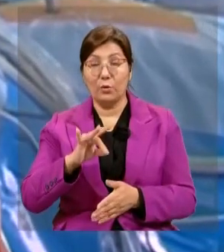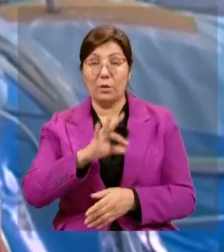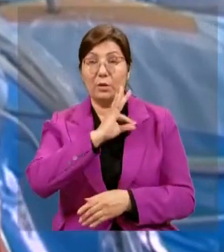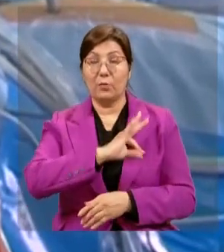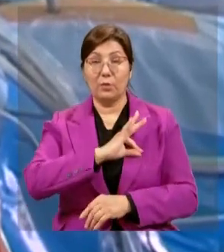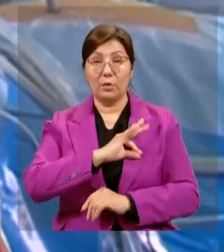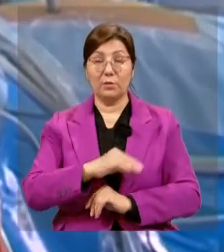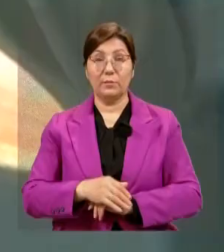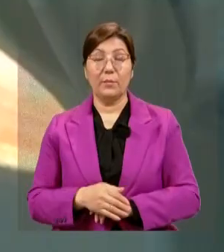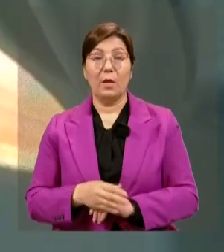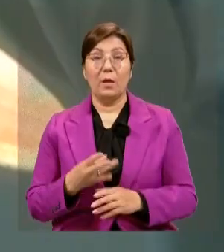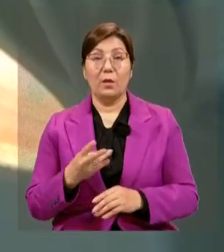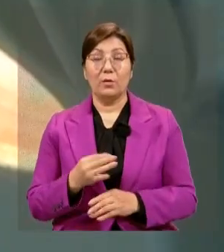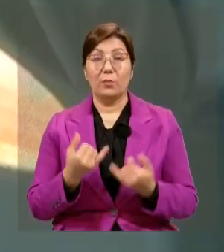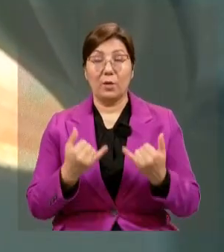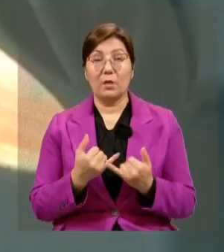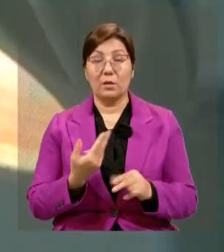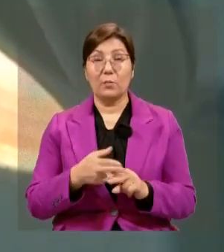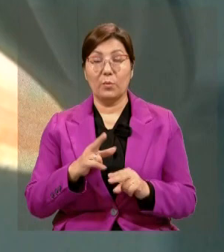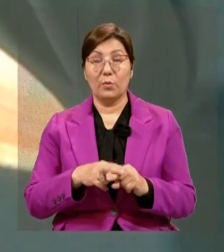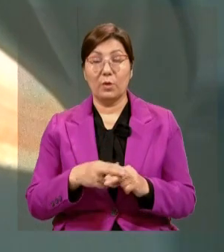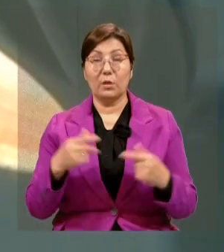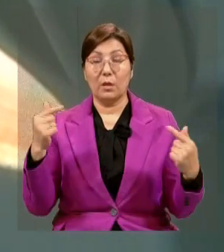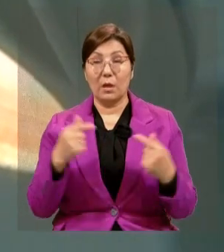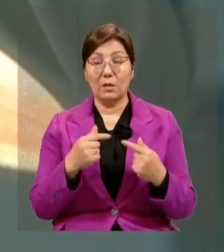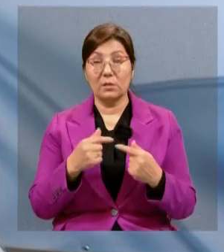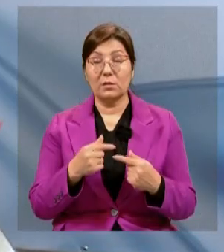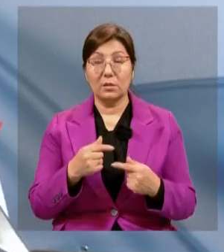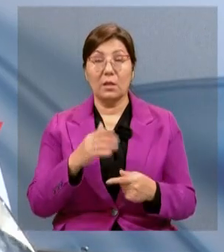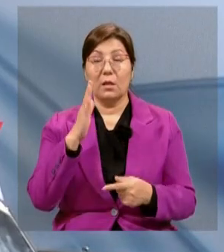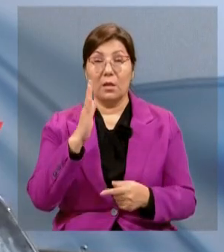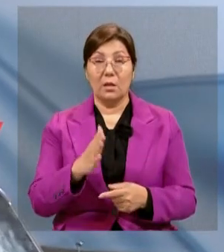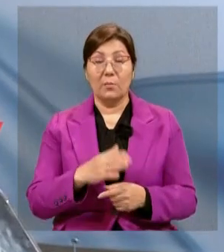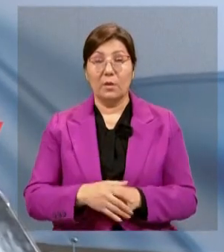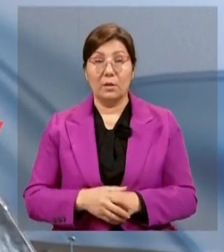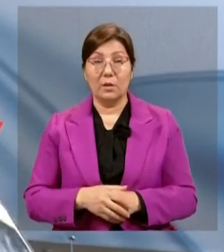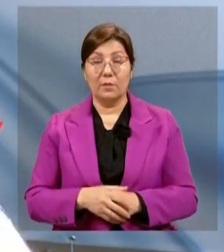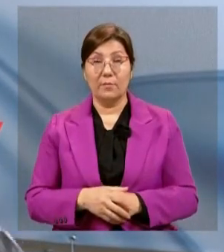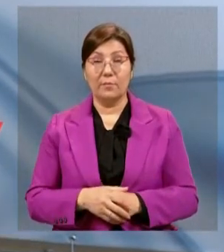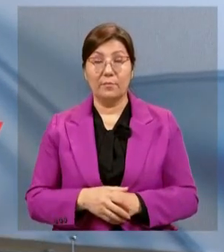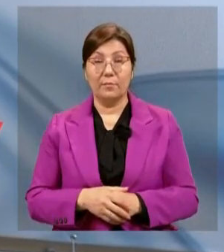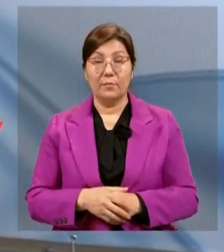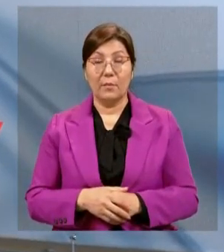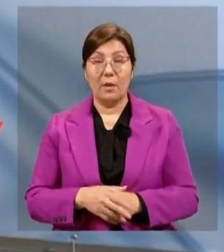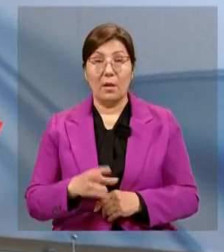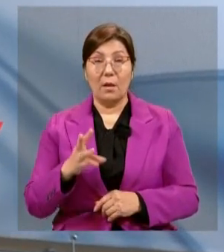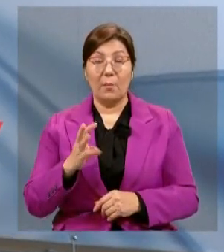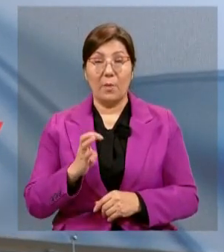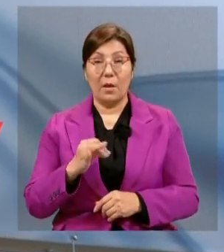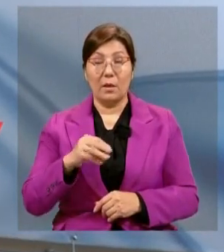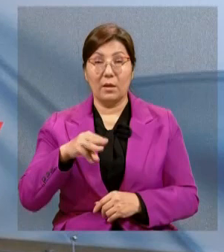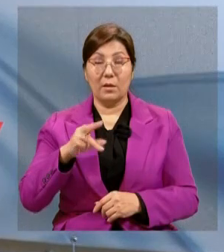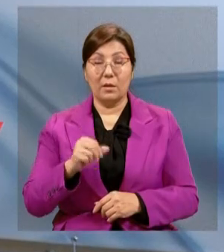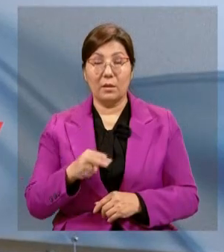деп топшылап отыр. Әйтсе де әзірге бұл ұсынысқа қарсылық білдіргендер көп. Мәйіттік донор жөнінде соның